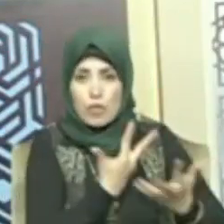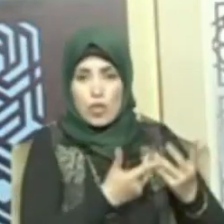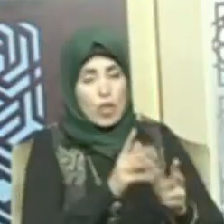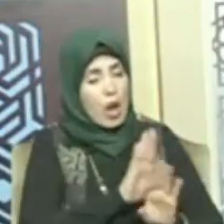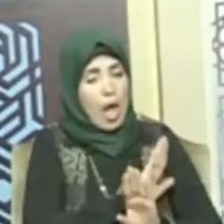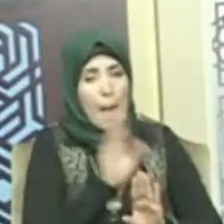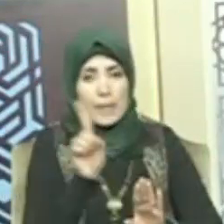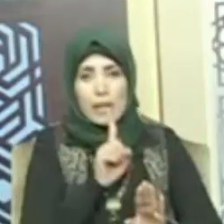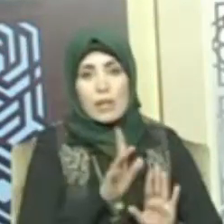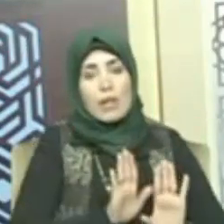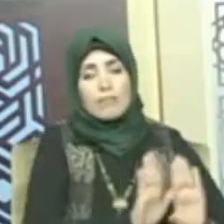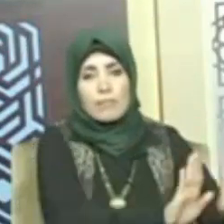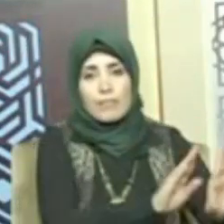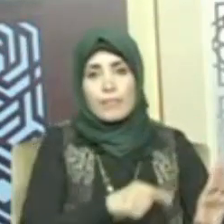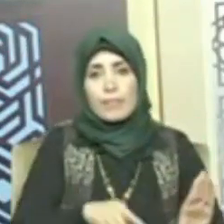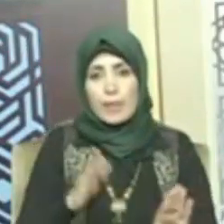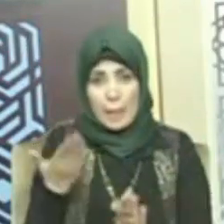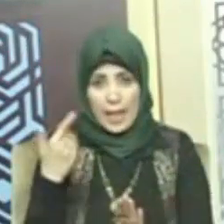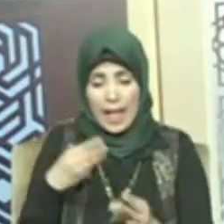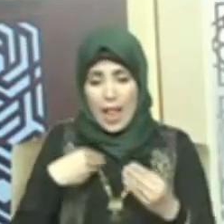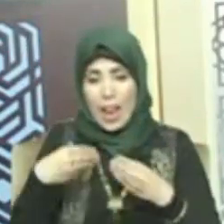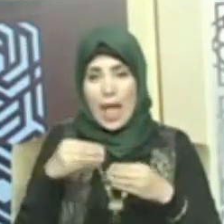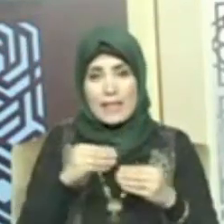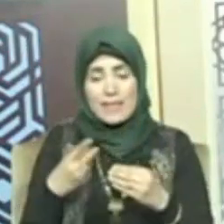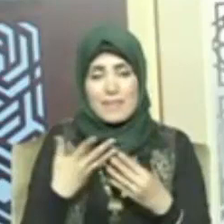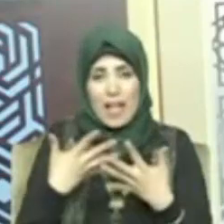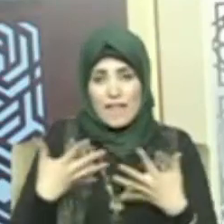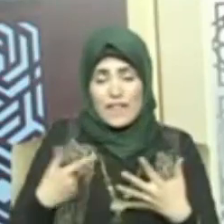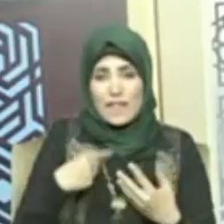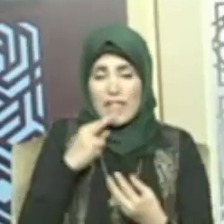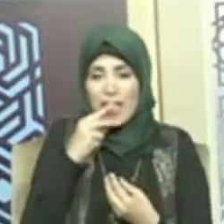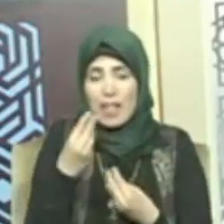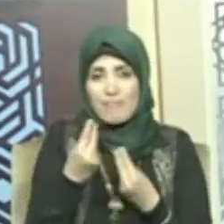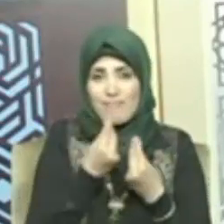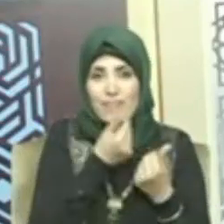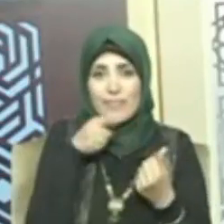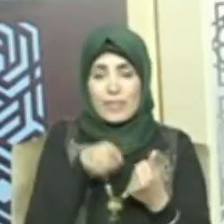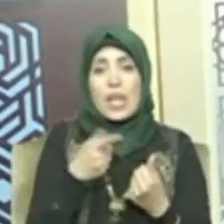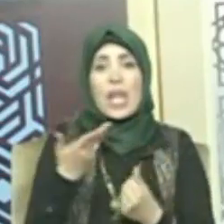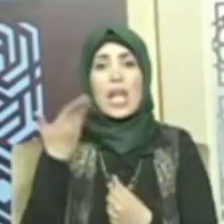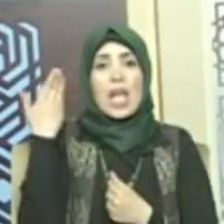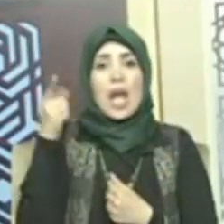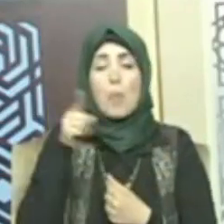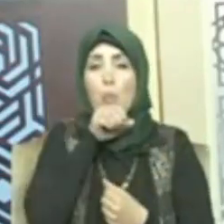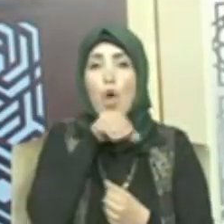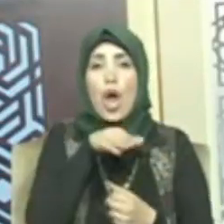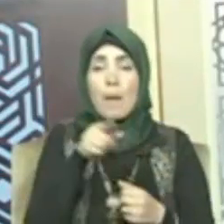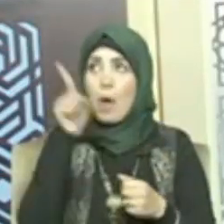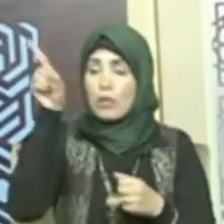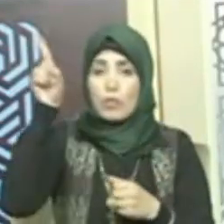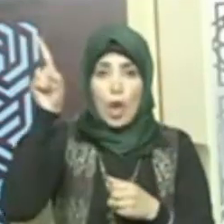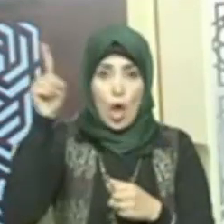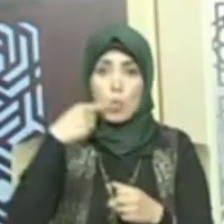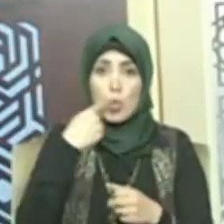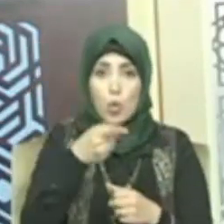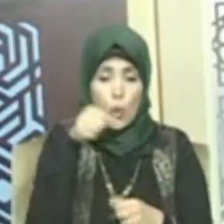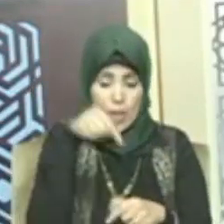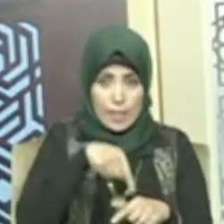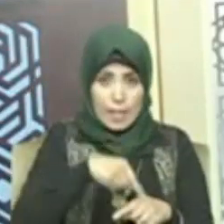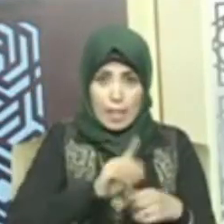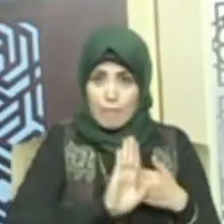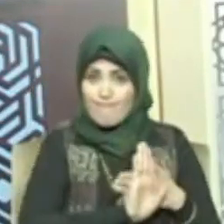كان هينا لينا قريبا فقد حرمه الله على النار.